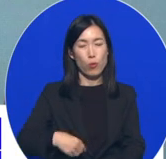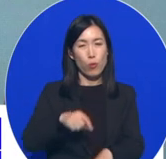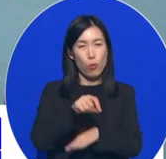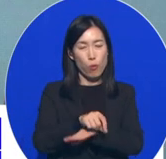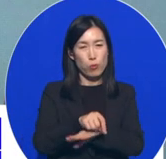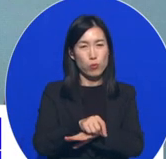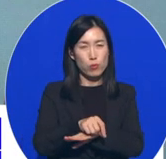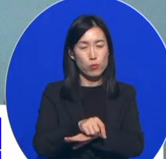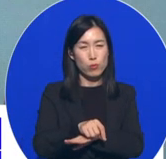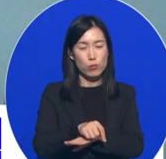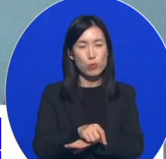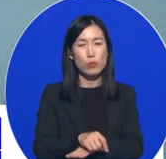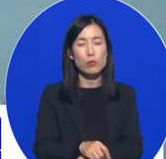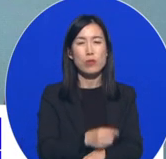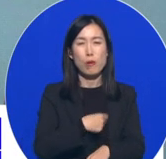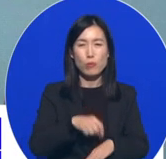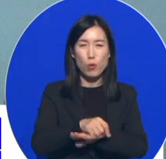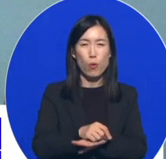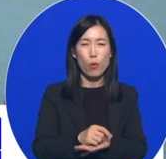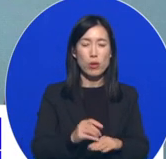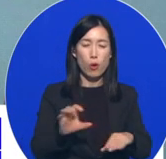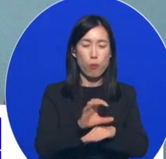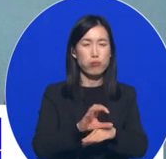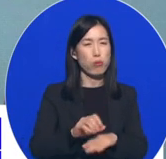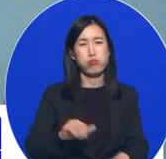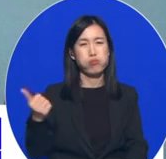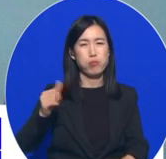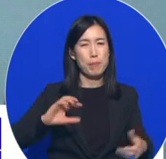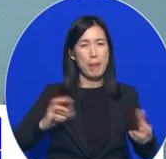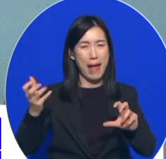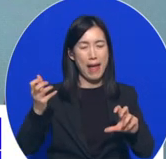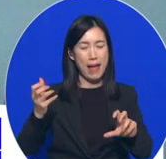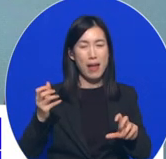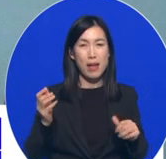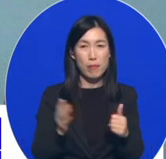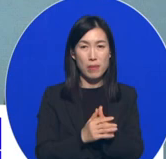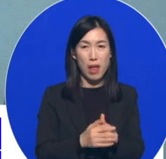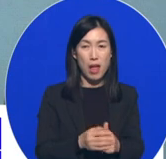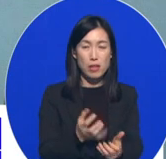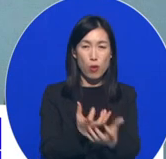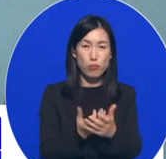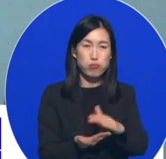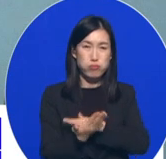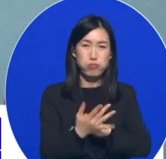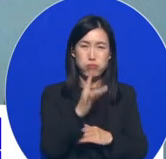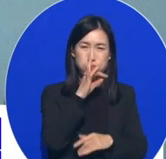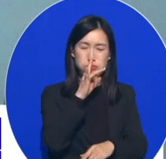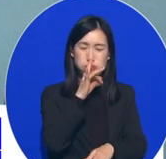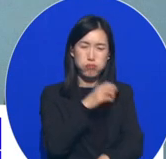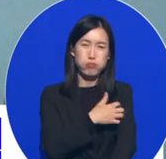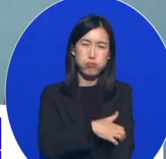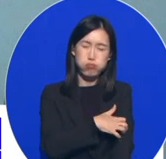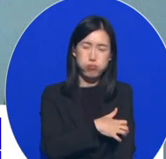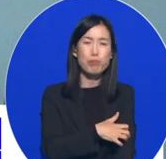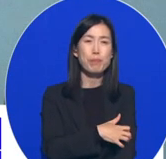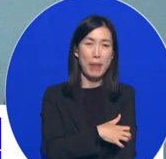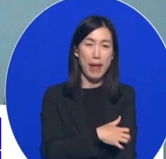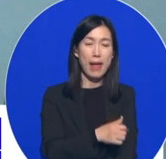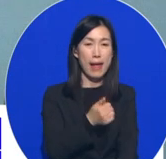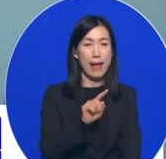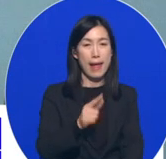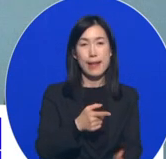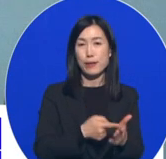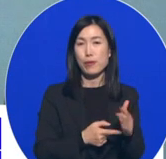쓰는 전산망이 멎었습니다 각종 민원 업무에 차질이 생김에 따라 많은 국민들이 불편을 겪었는데요 한덕수